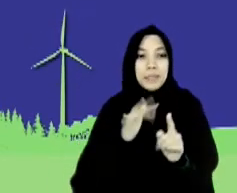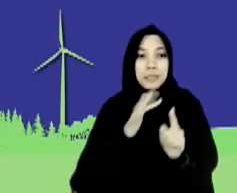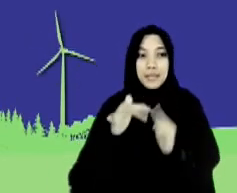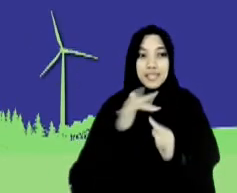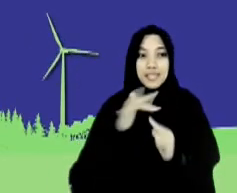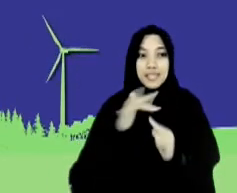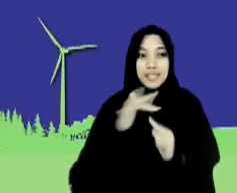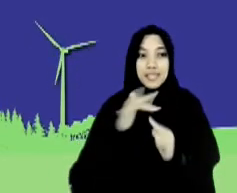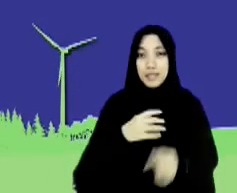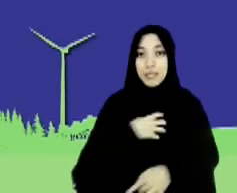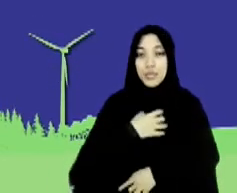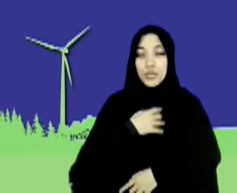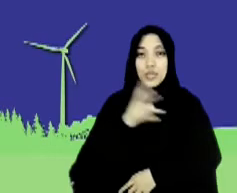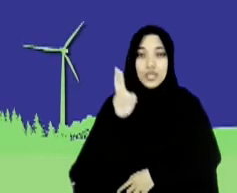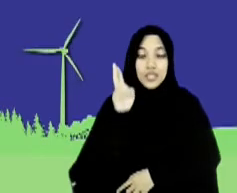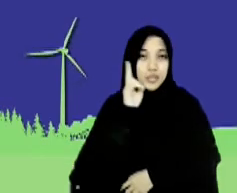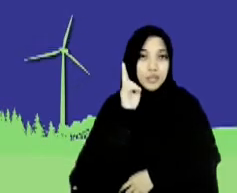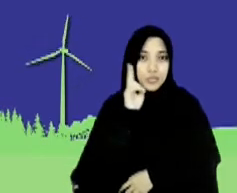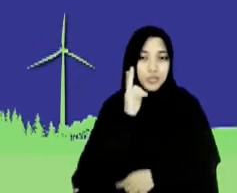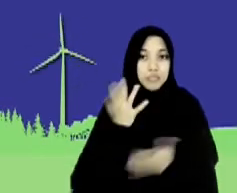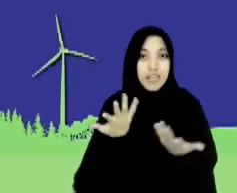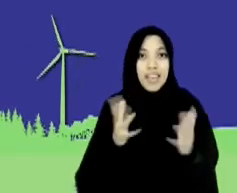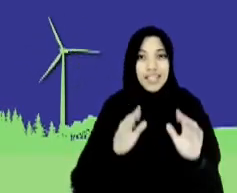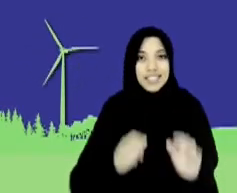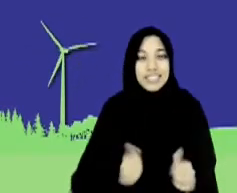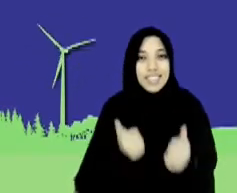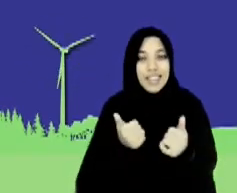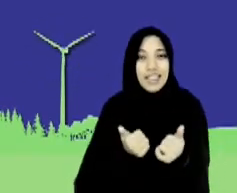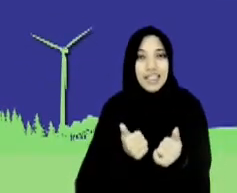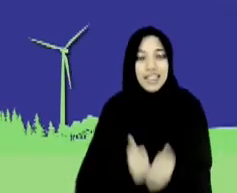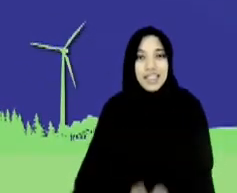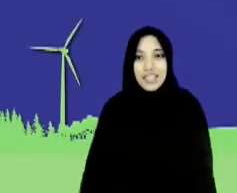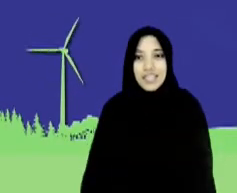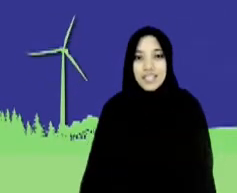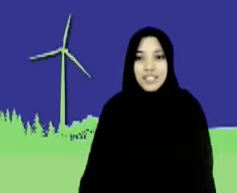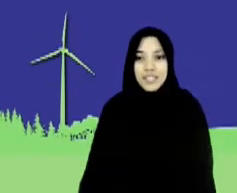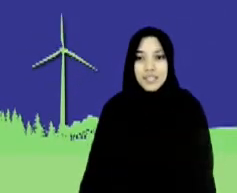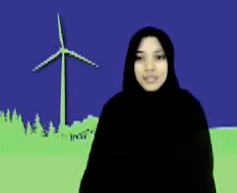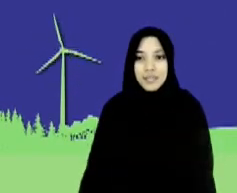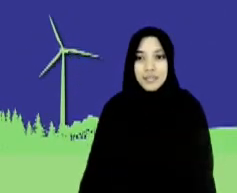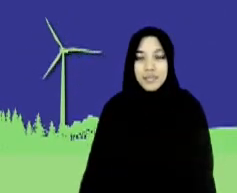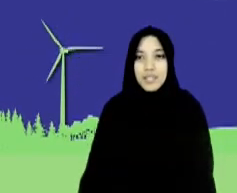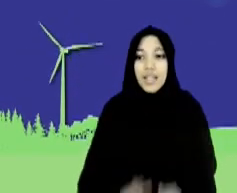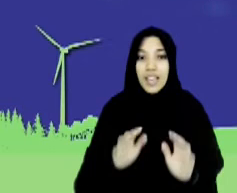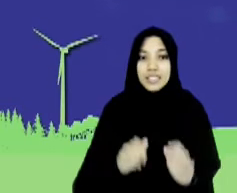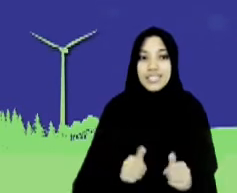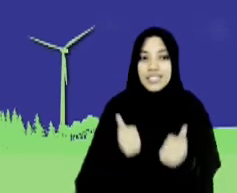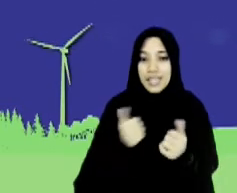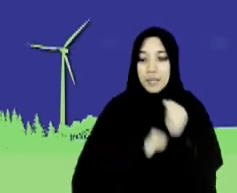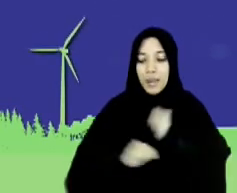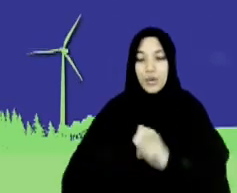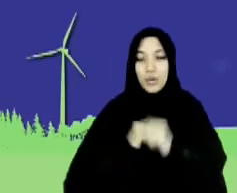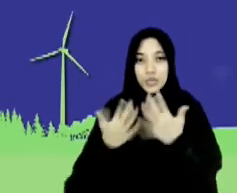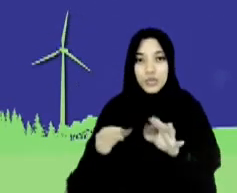menurut Ibu Eh bagaimana hasilnya sejauh ini bu yang sudah eh dilakukan oleh hsbj